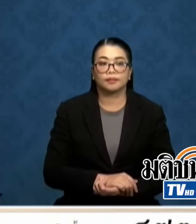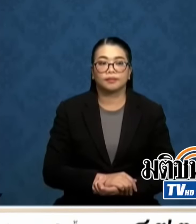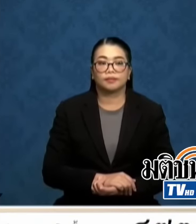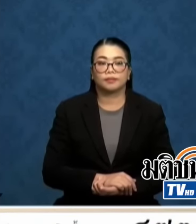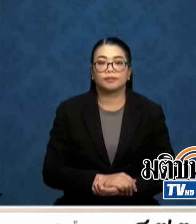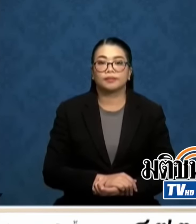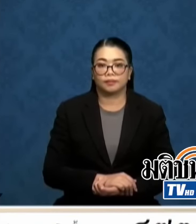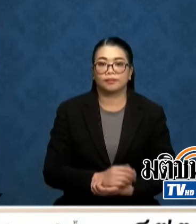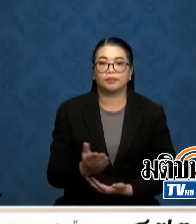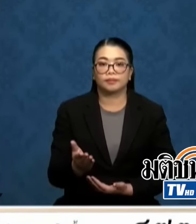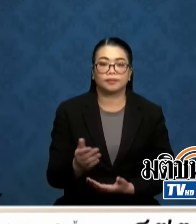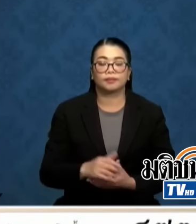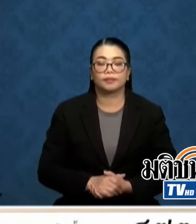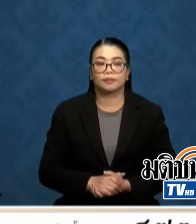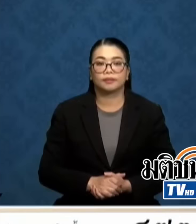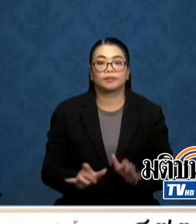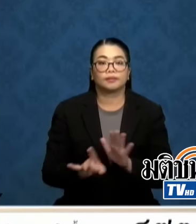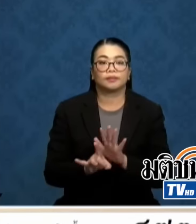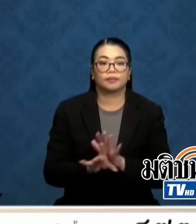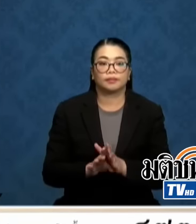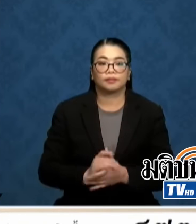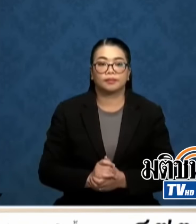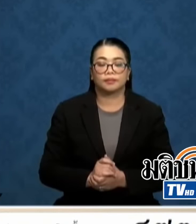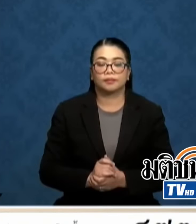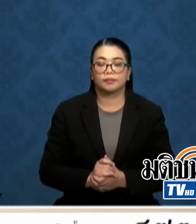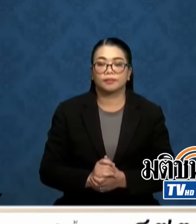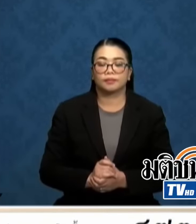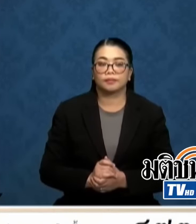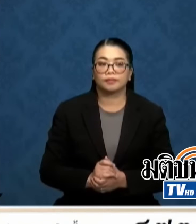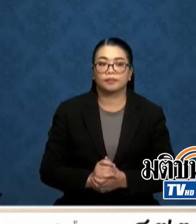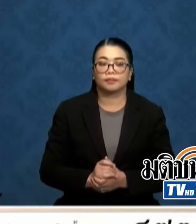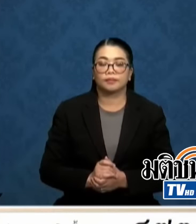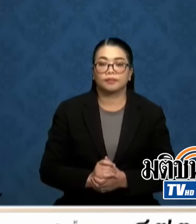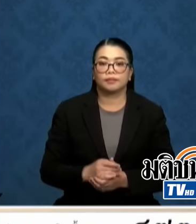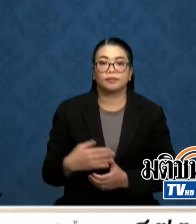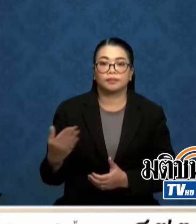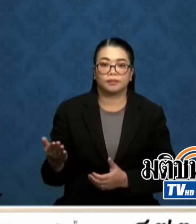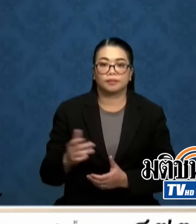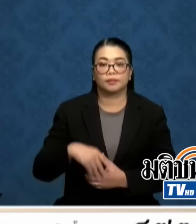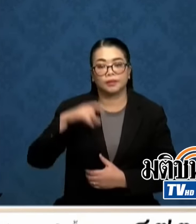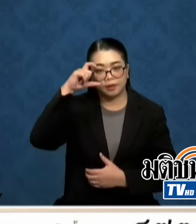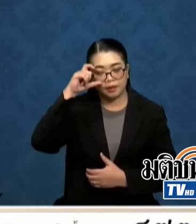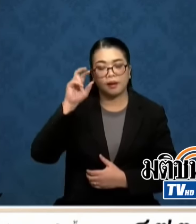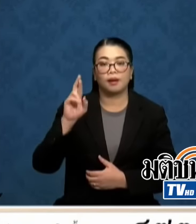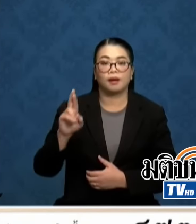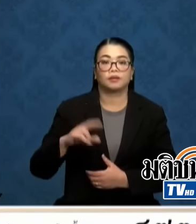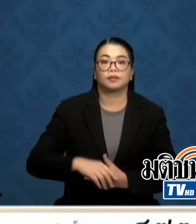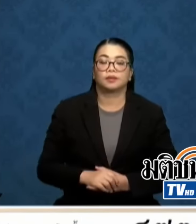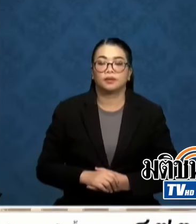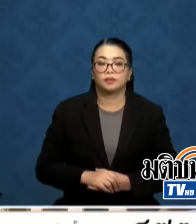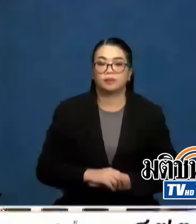ครับเอ่อครับต่อไปฉบับสุดท้ายครับของคุณรังสิมาโรมกับคณะครับขอ